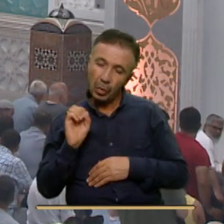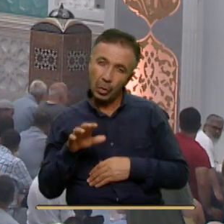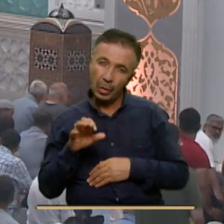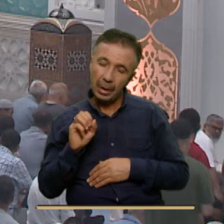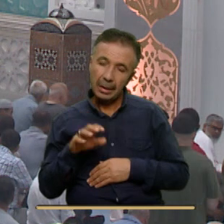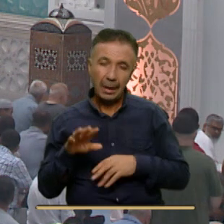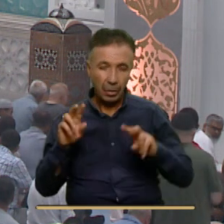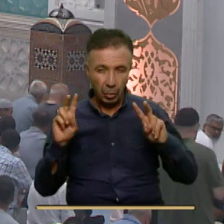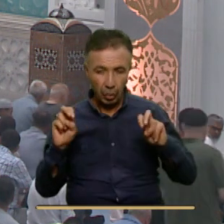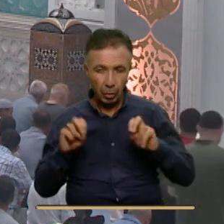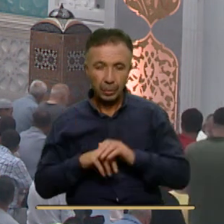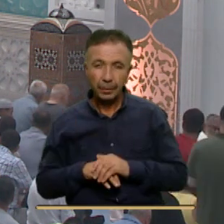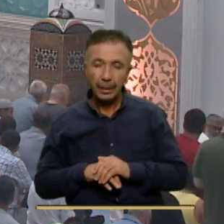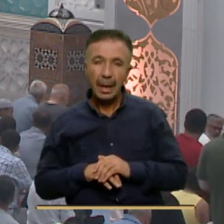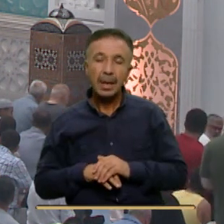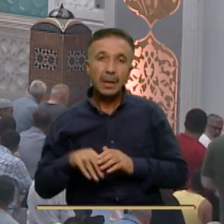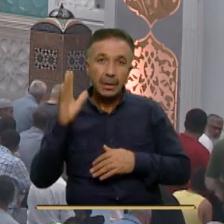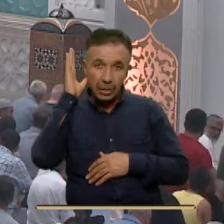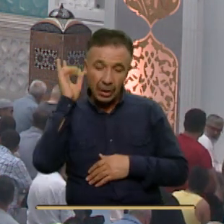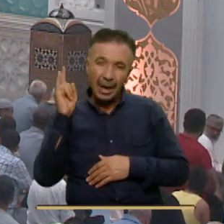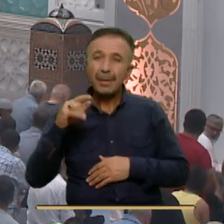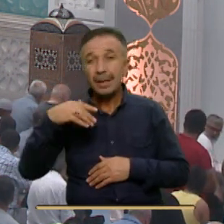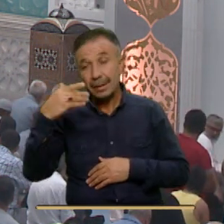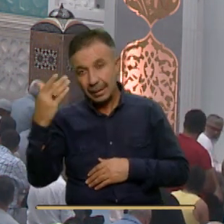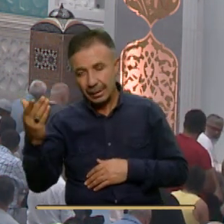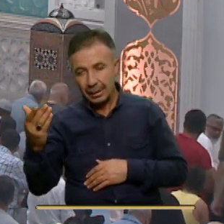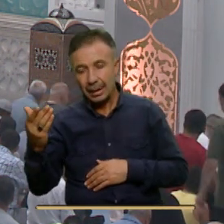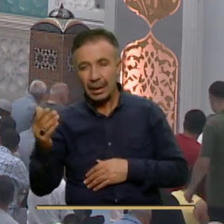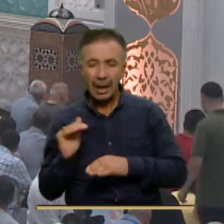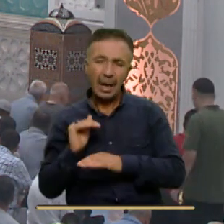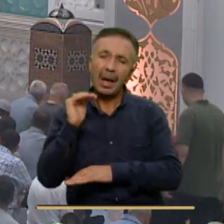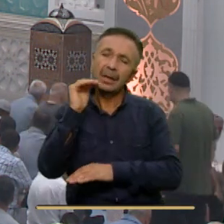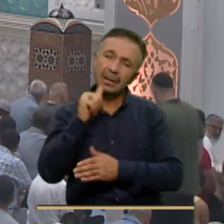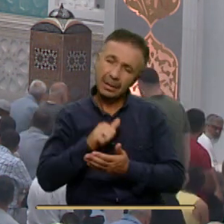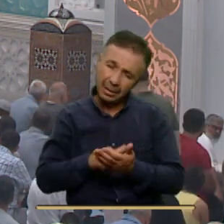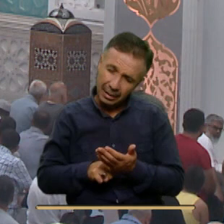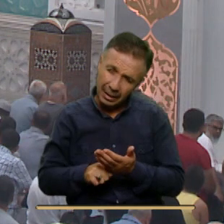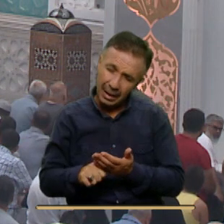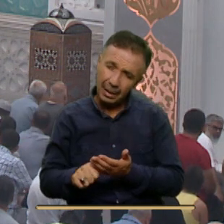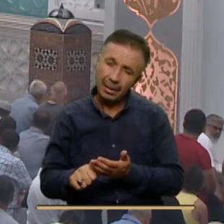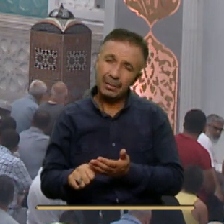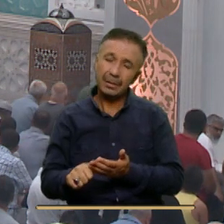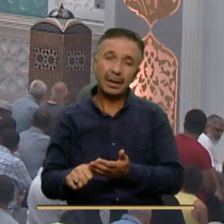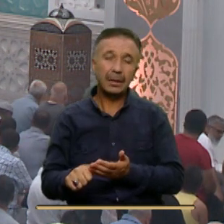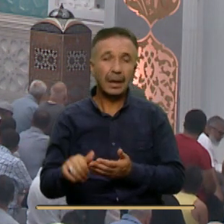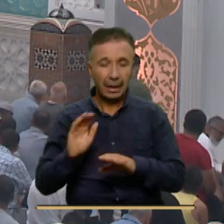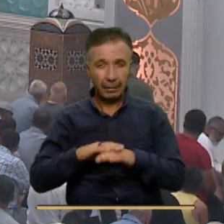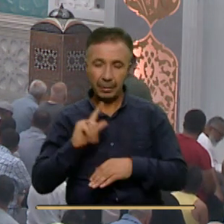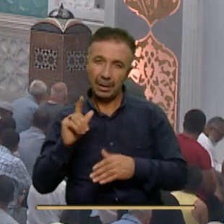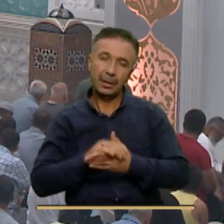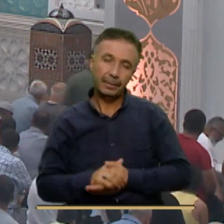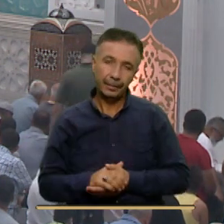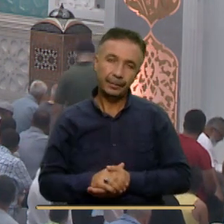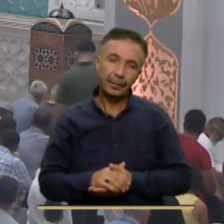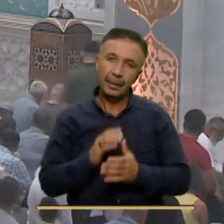hususu cami dışında da, hayatın tamamında da gerçekleştirmemiz gerekir. Allahu Ekber, Allahu